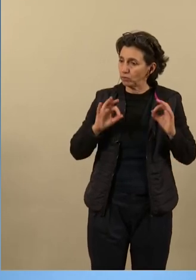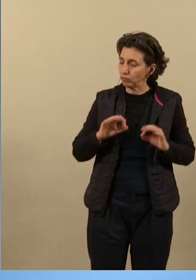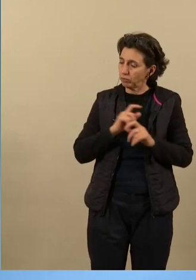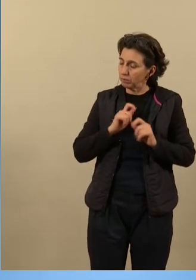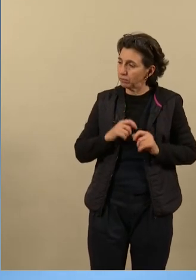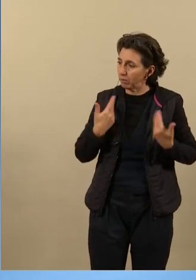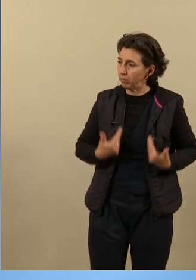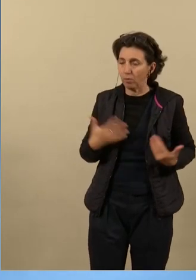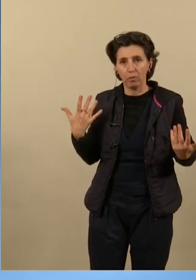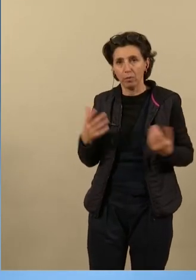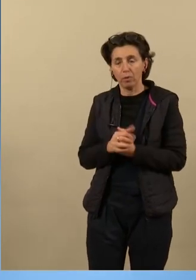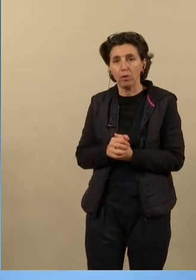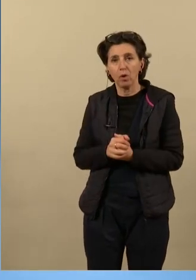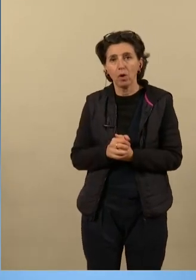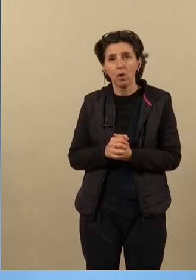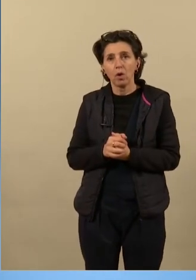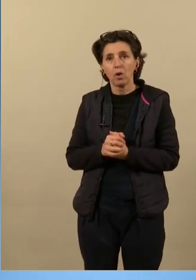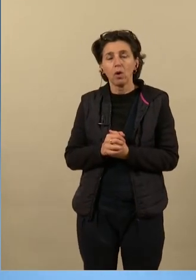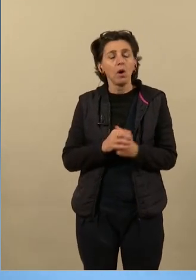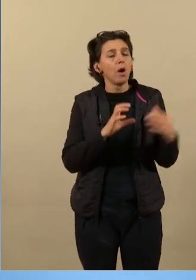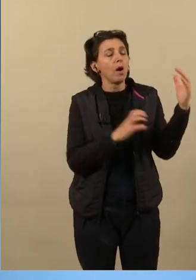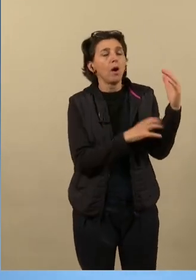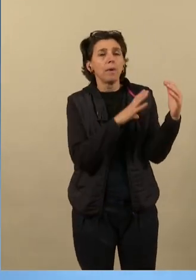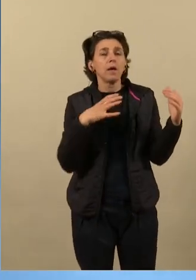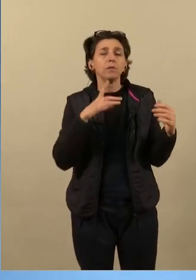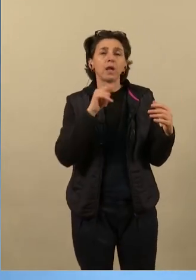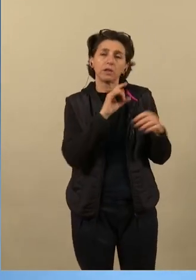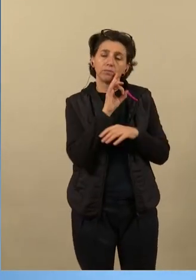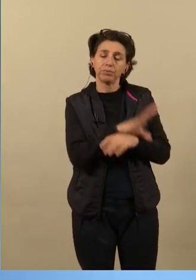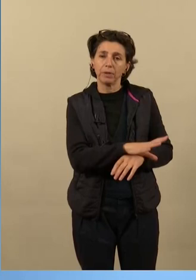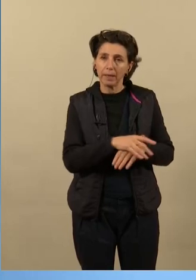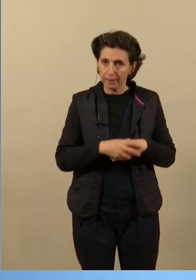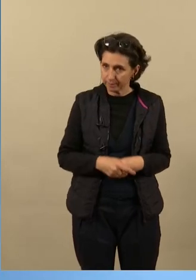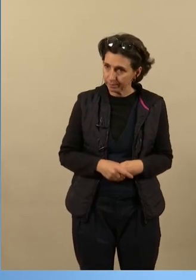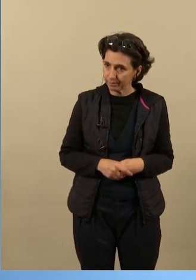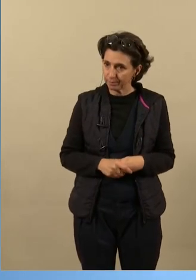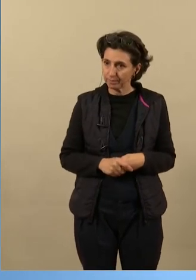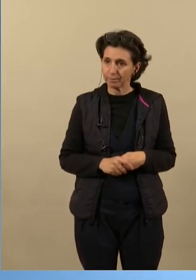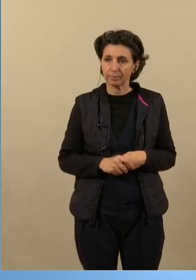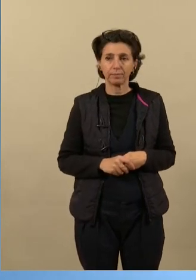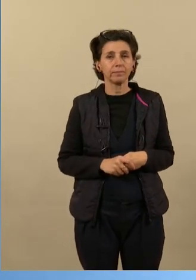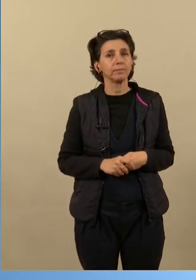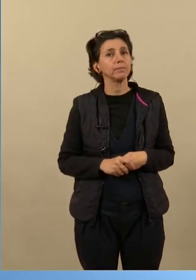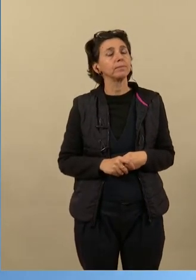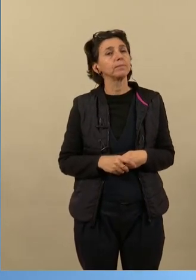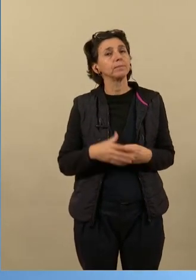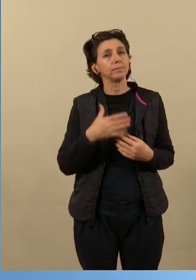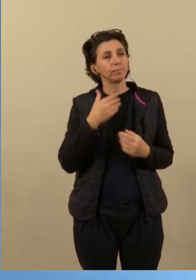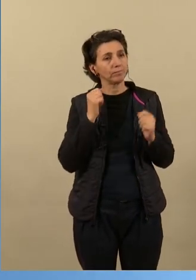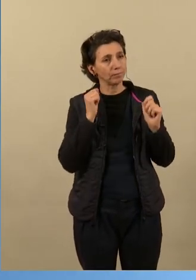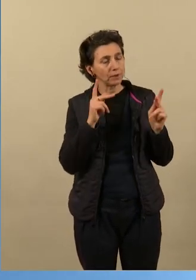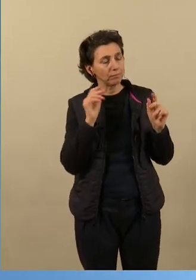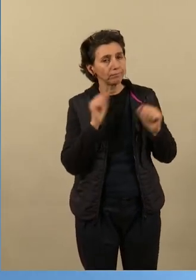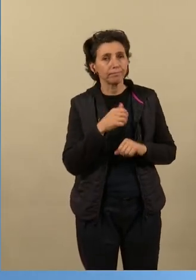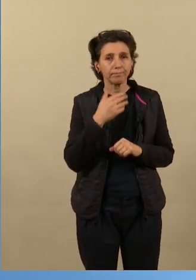nous rejetterons les l'amendement de de Madame Chalas très bien monsieur Carignon